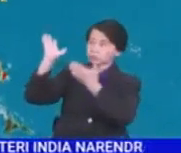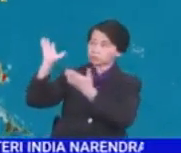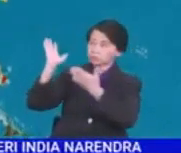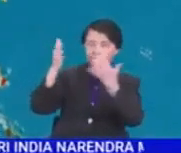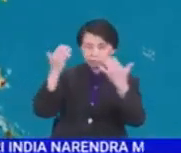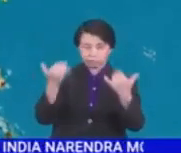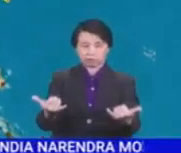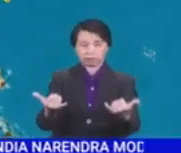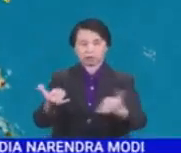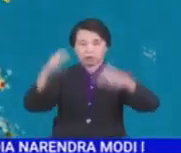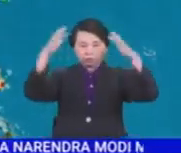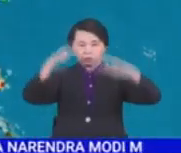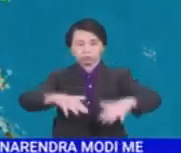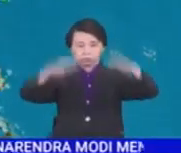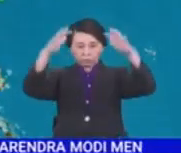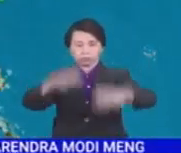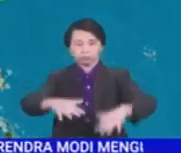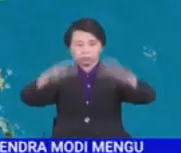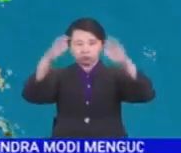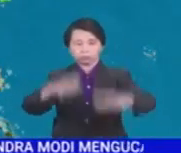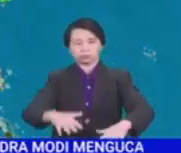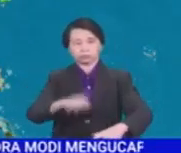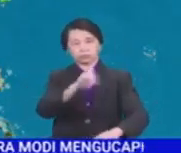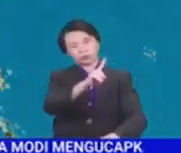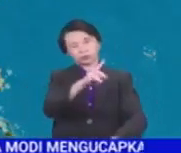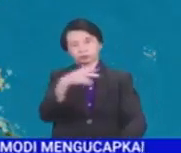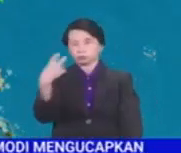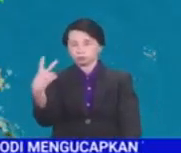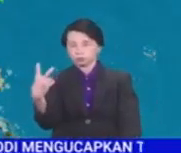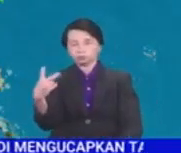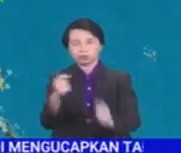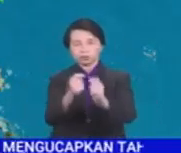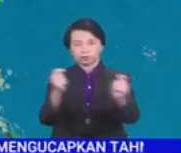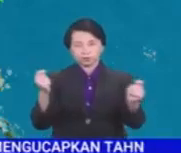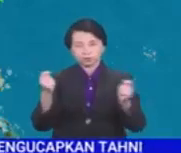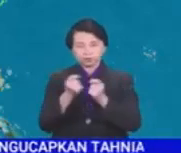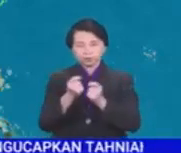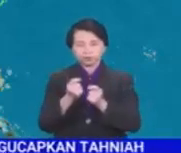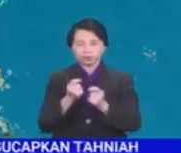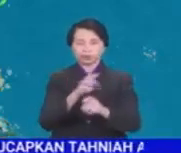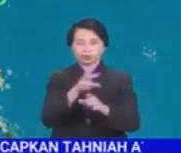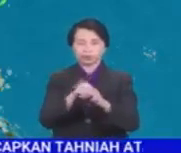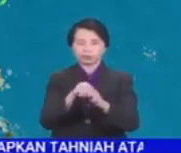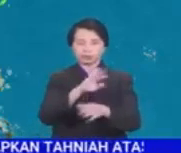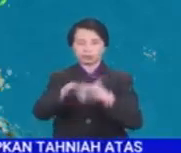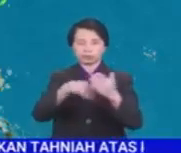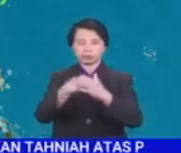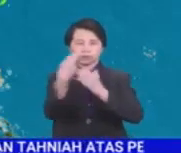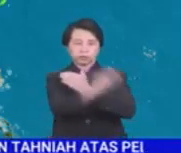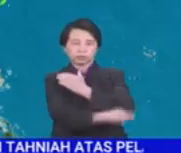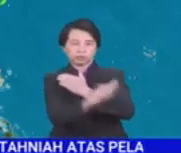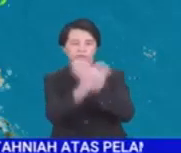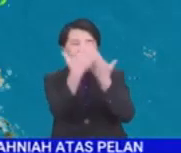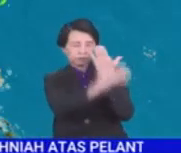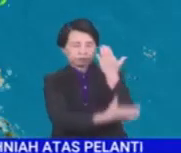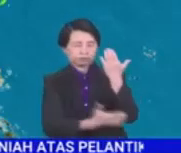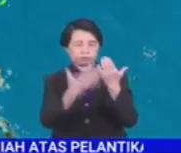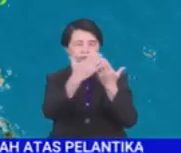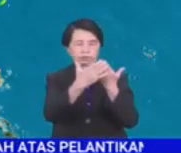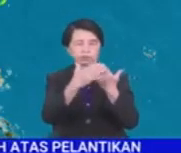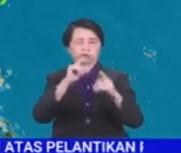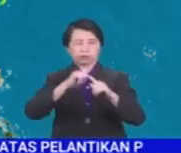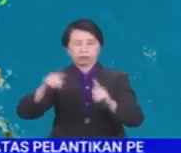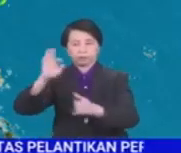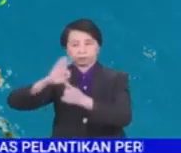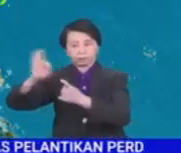waktu ini hujan lebat kini sedang berlaku di 1-2 tempat, melibatkan hampir ke semua negeri di semenanjung Malaysia kecuali